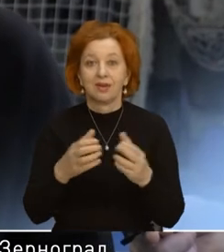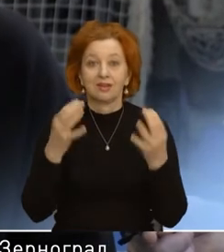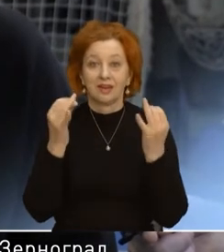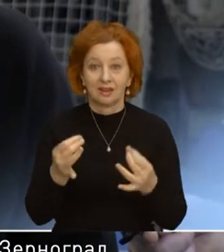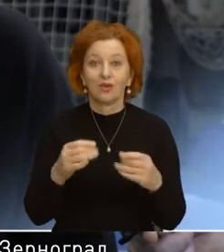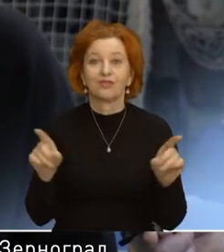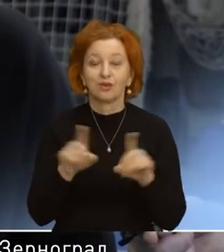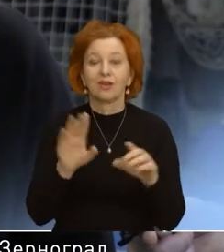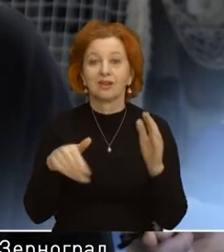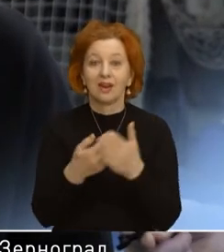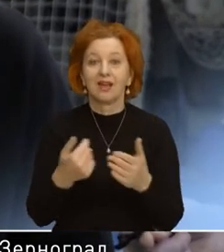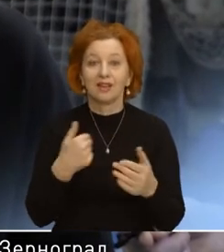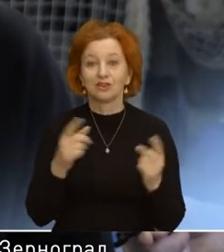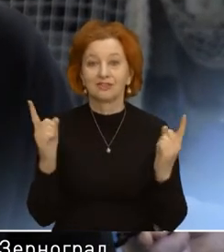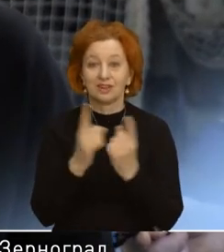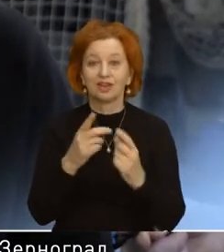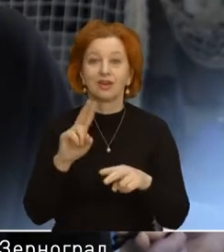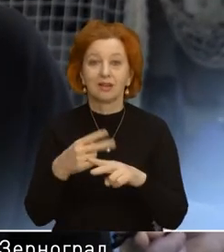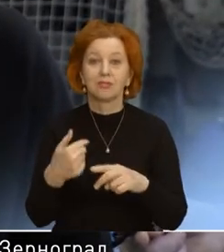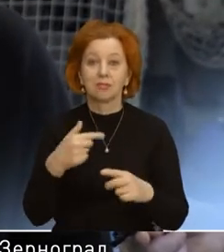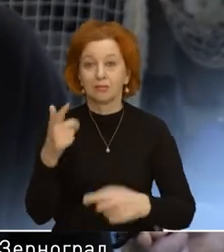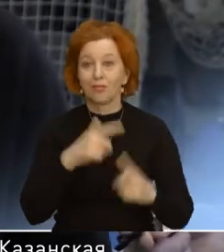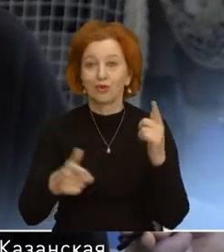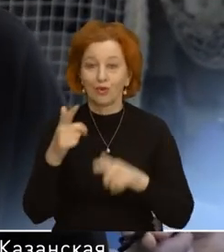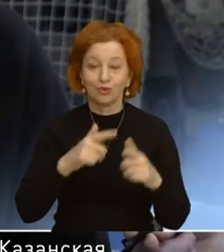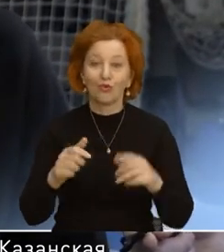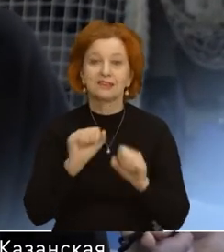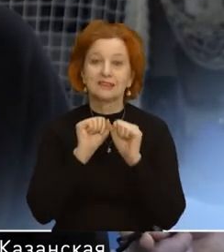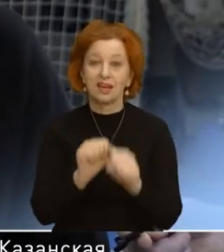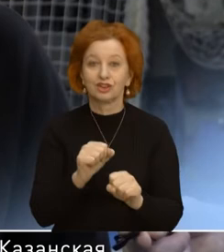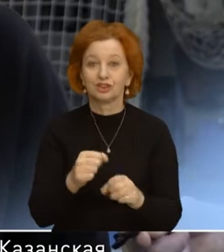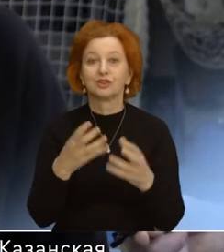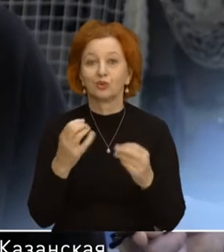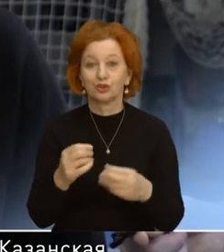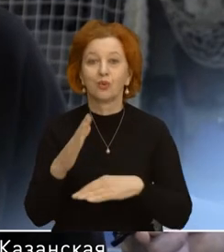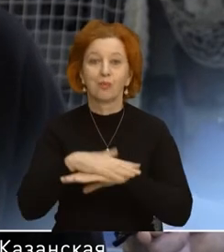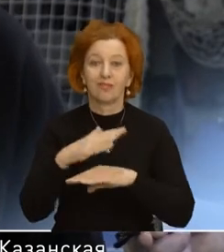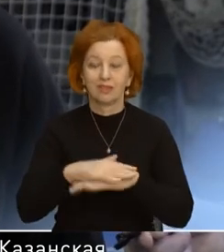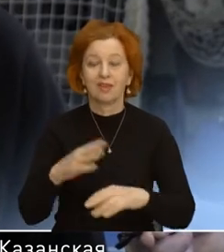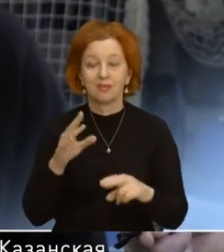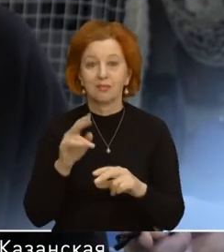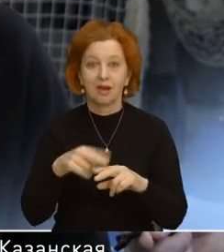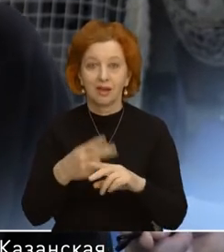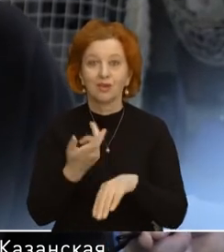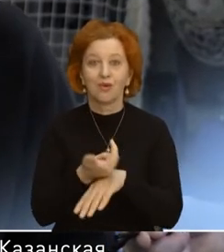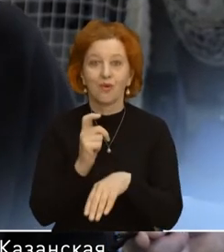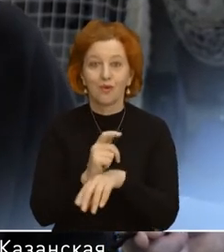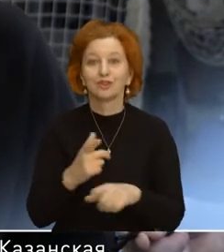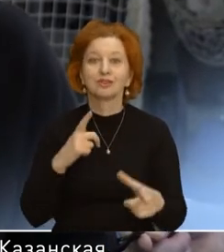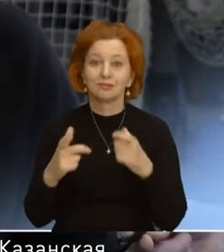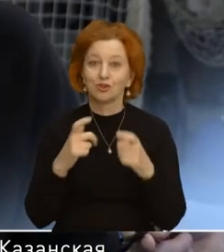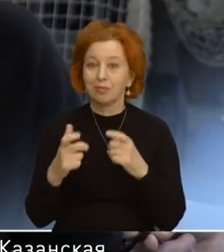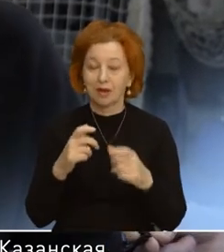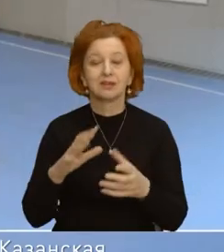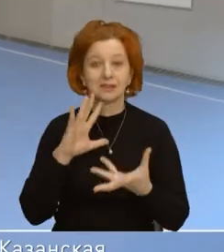Но в домашней встрече мы подготовились, улучшили защиту и за счет этого мы победили. Поэтому это очень серьезный соперник,